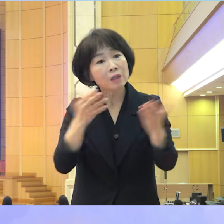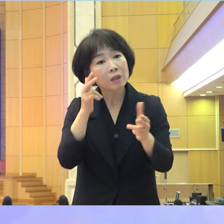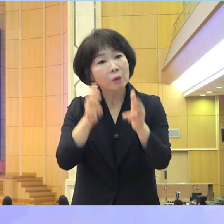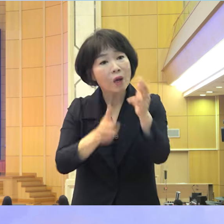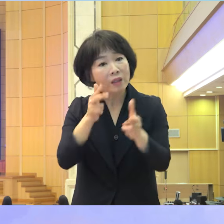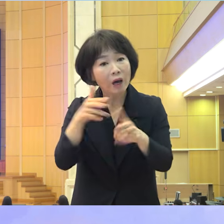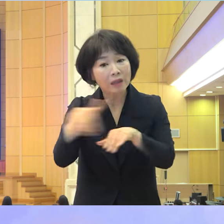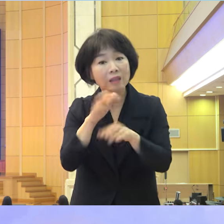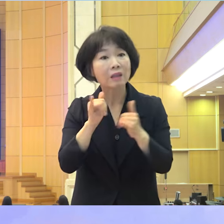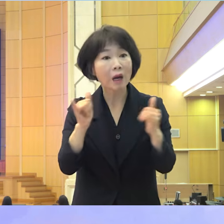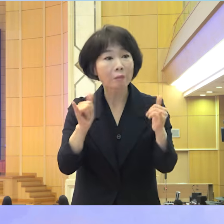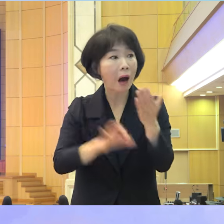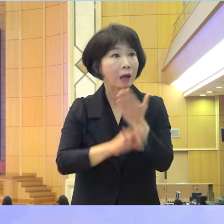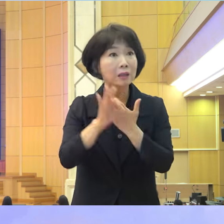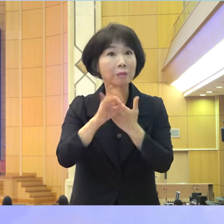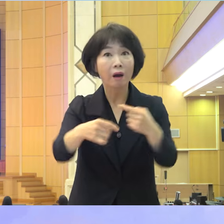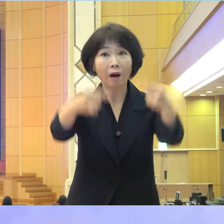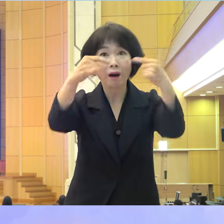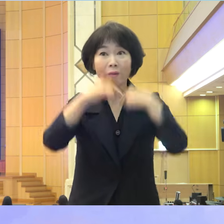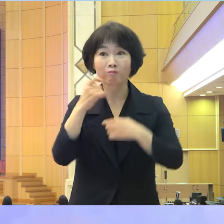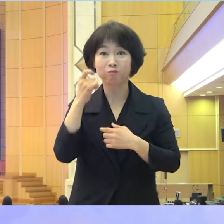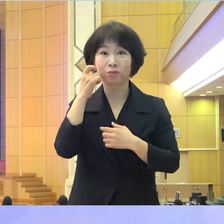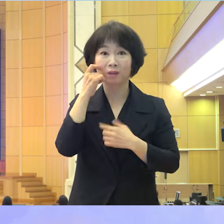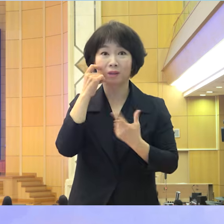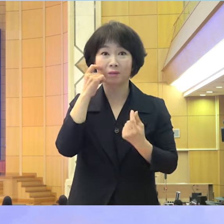그 시간대에 오전 10시